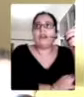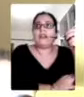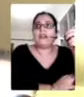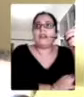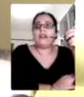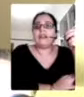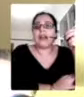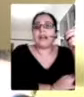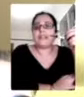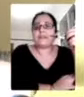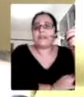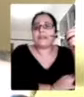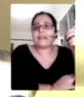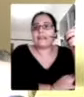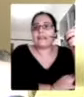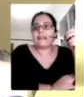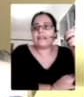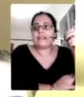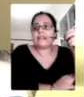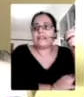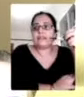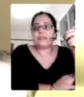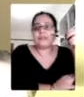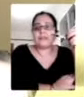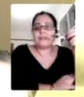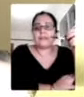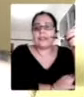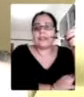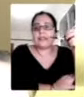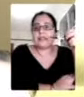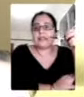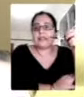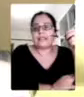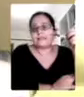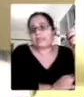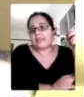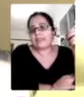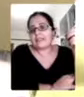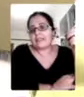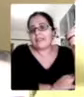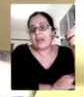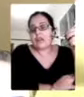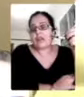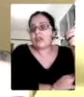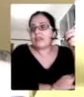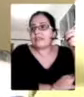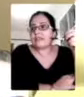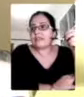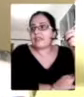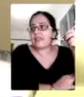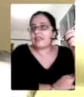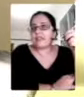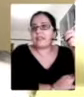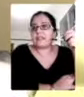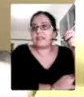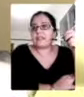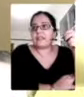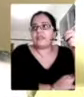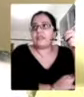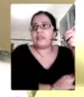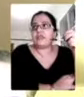o. Az para ile büyük verim alabildiğiniz pipolardı. Ama şu anda